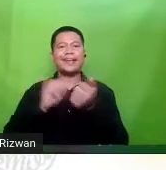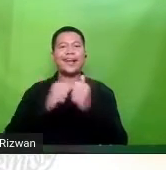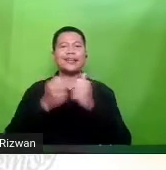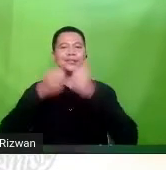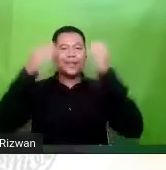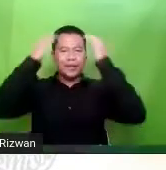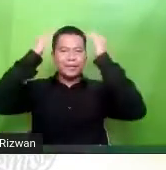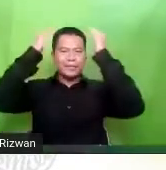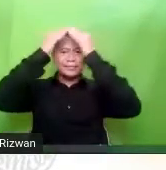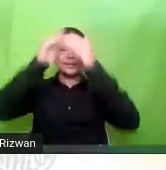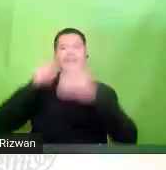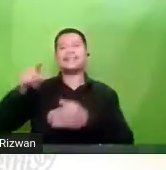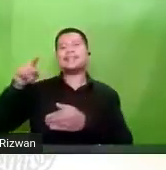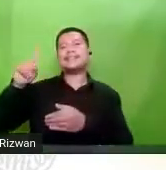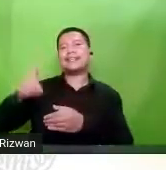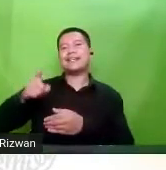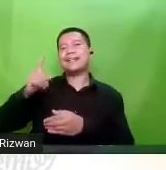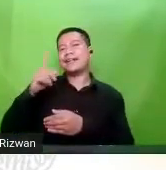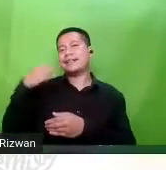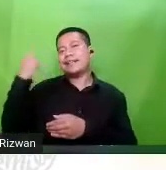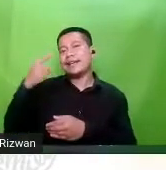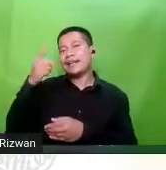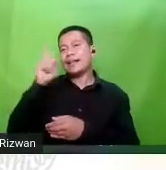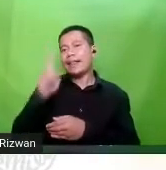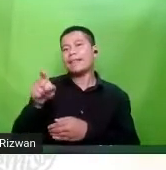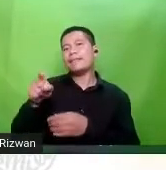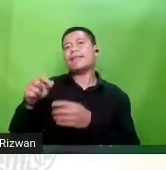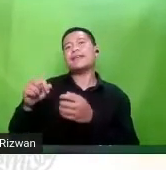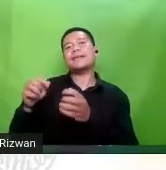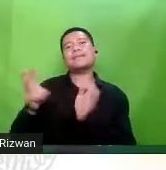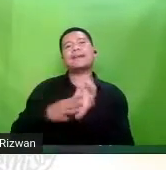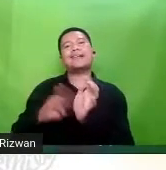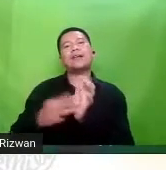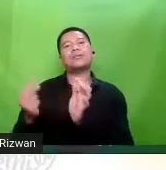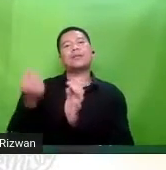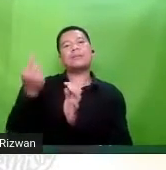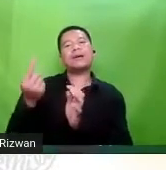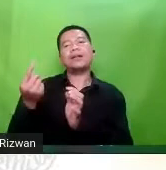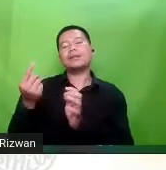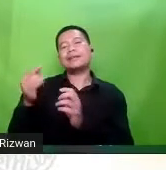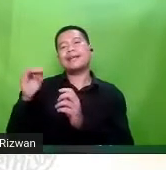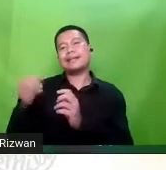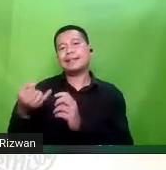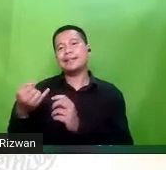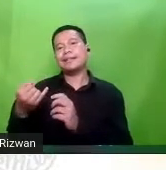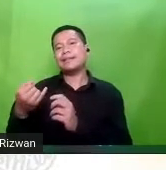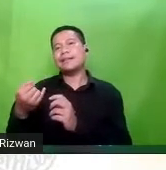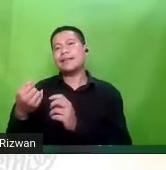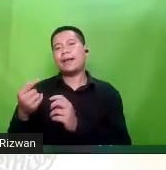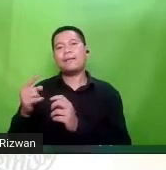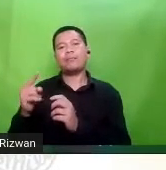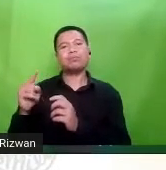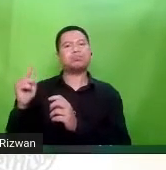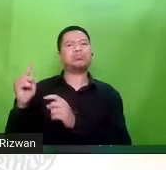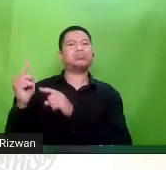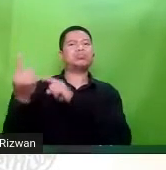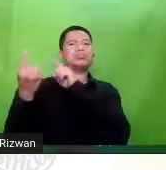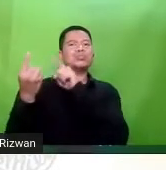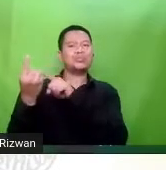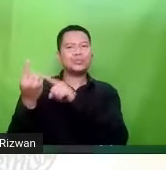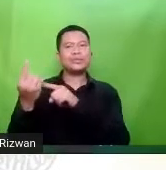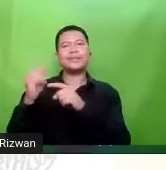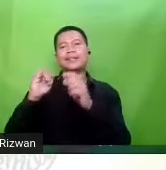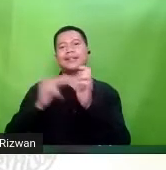gejala utama ya, sehingga kemudian intervensi yang dilakukan yang utama itu adalah intervensi yang berkaitan